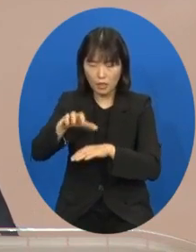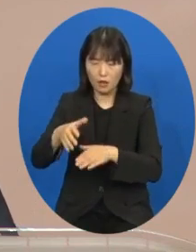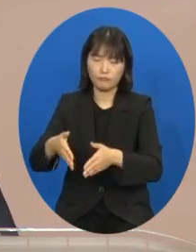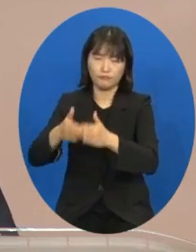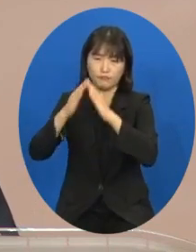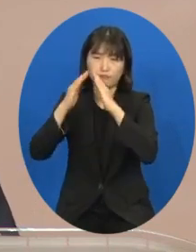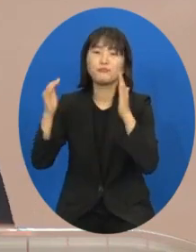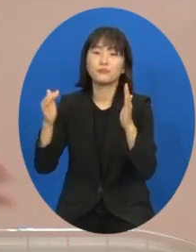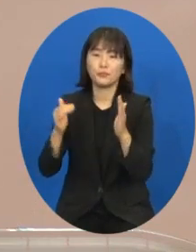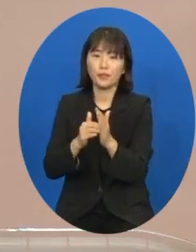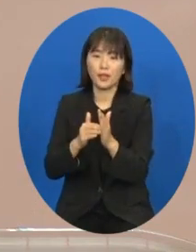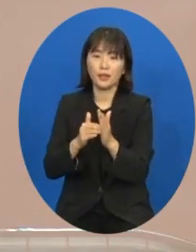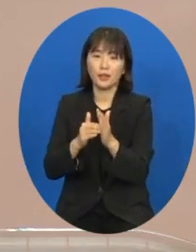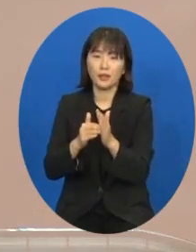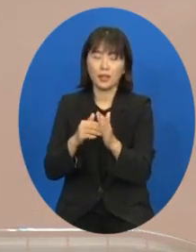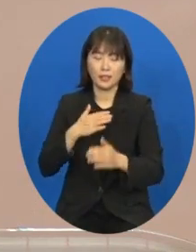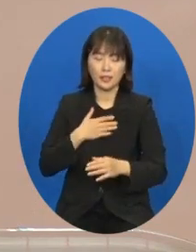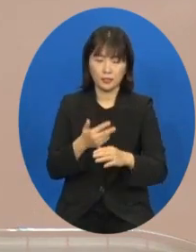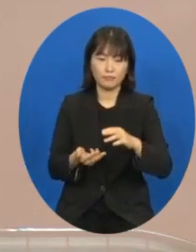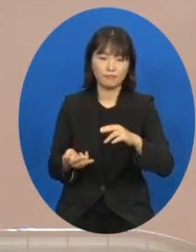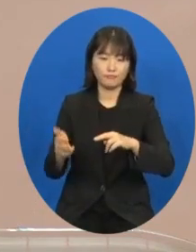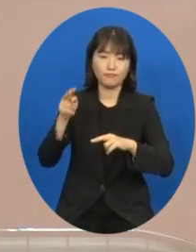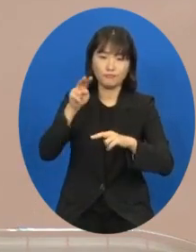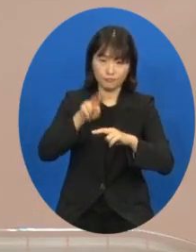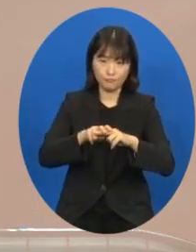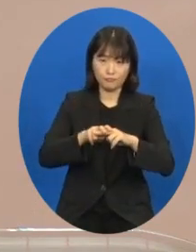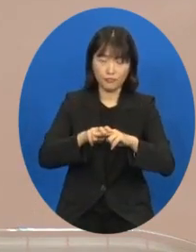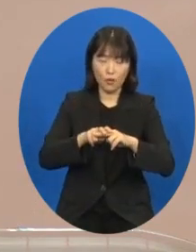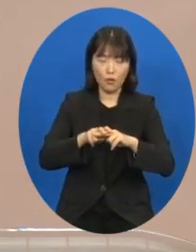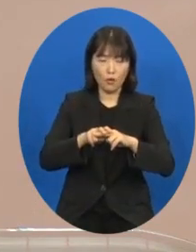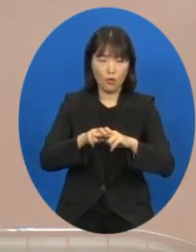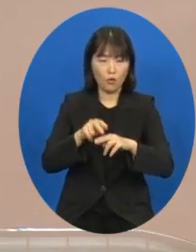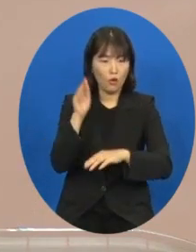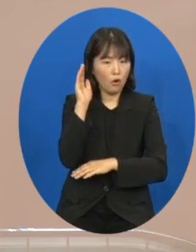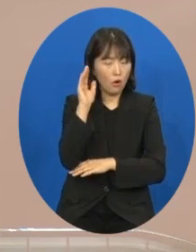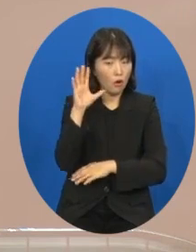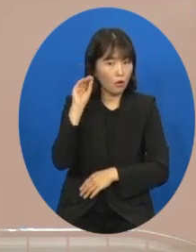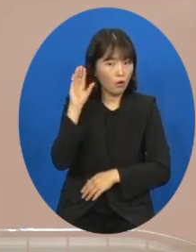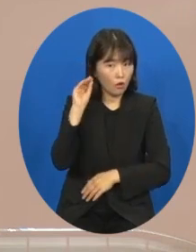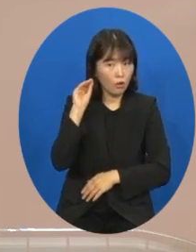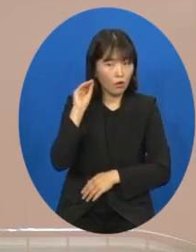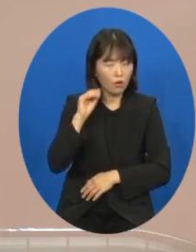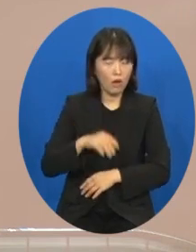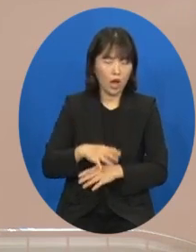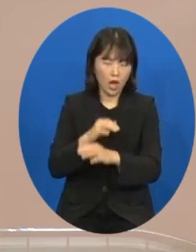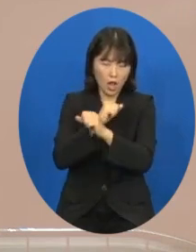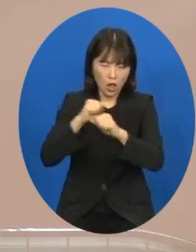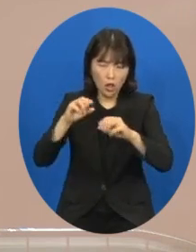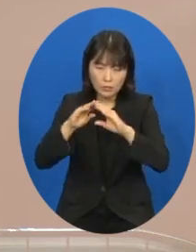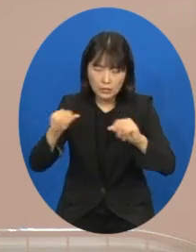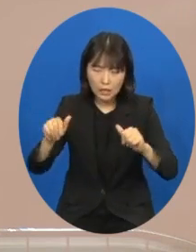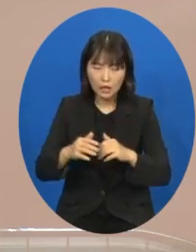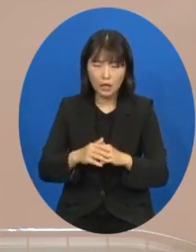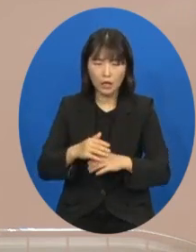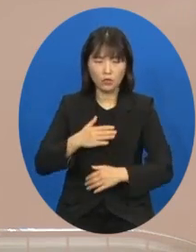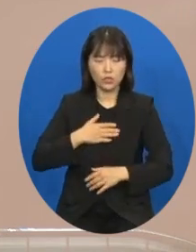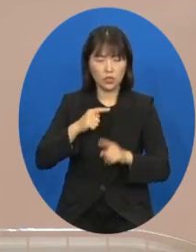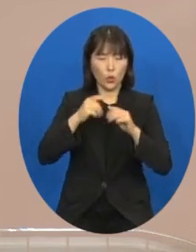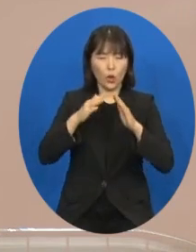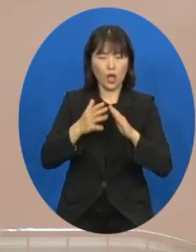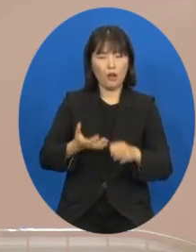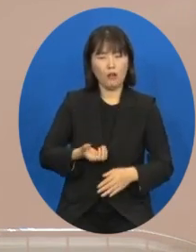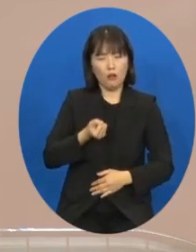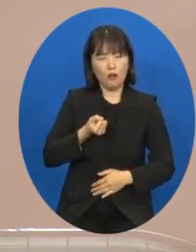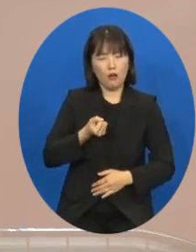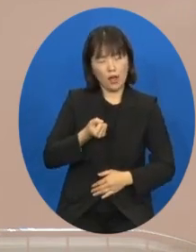있습니다. 제가 부임해서 이제 그 이야기를 들었습니다. 그 넓은 땅이 사실은 우리 교회 대지가